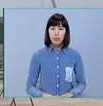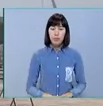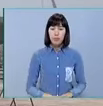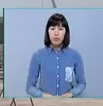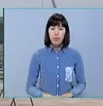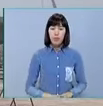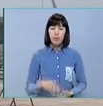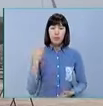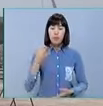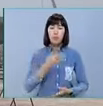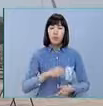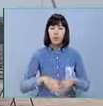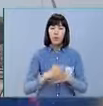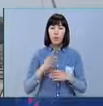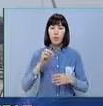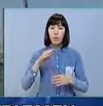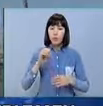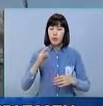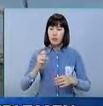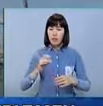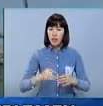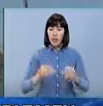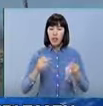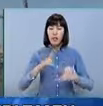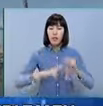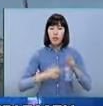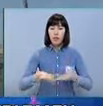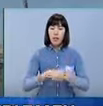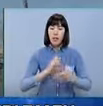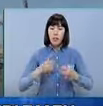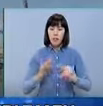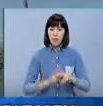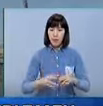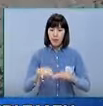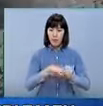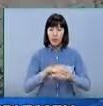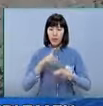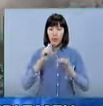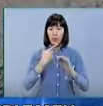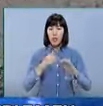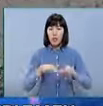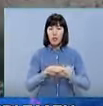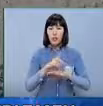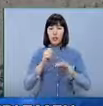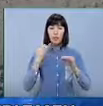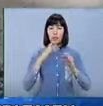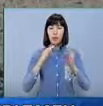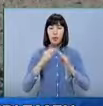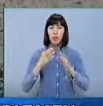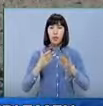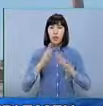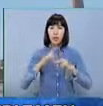Түркістанда жаңадан бой көтерген отырар мөлтек ауданы қазір қарқынды құрылыс алаңына айналған. Осы маңдағы 100 гектар алқапқа 100 көпқабатты үй салынады